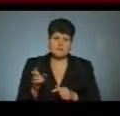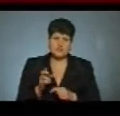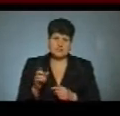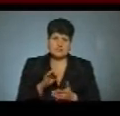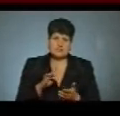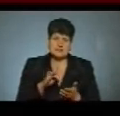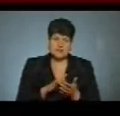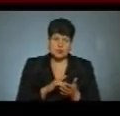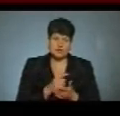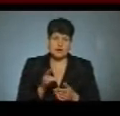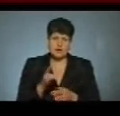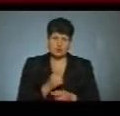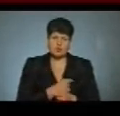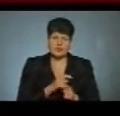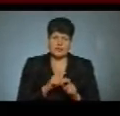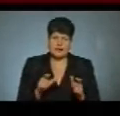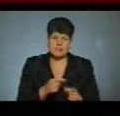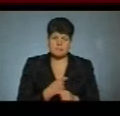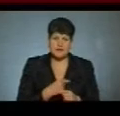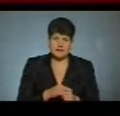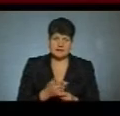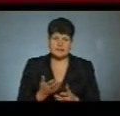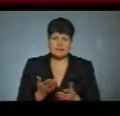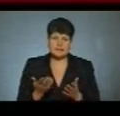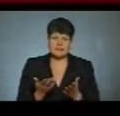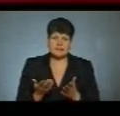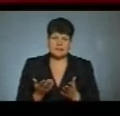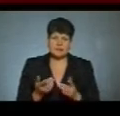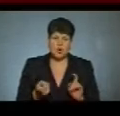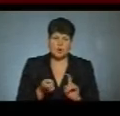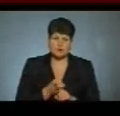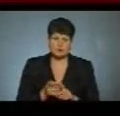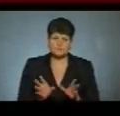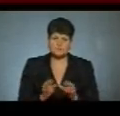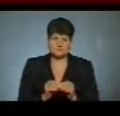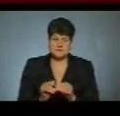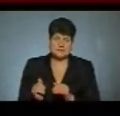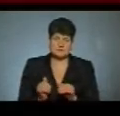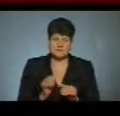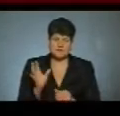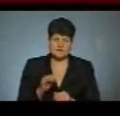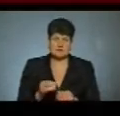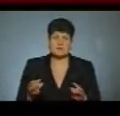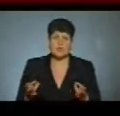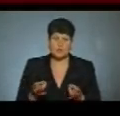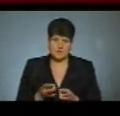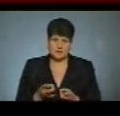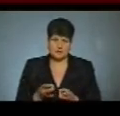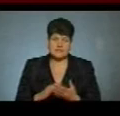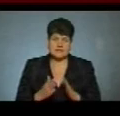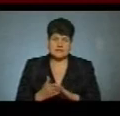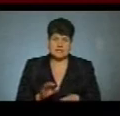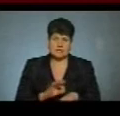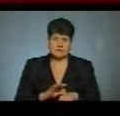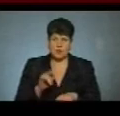центральної районної лікарні. Медики, які контактують з ним, забезпечені усім необхідним. Стан